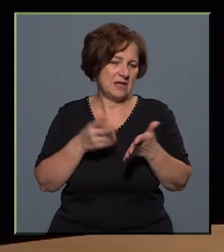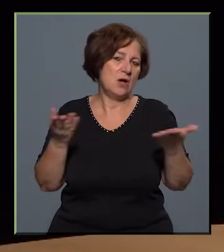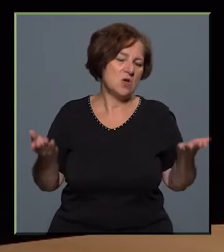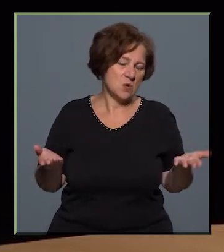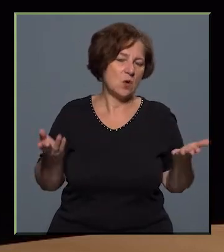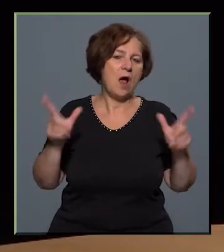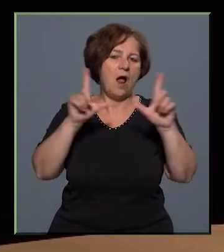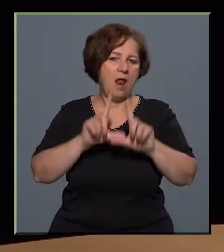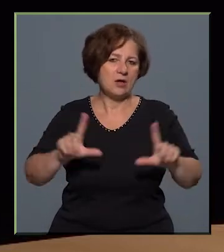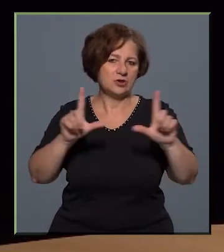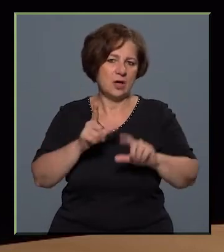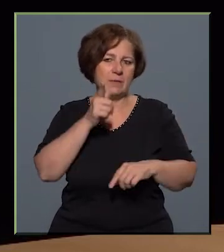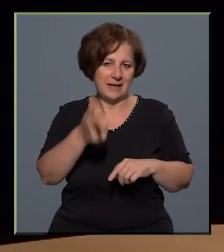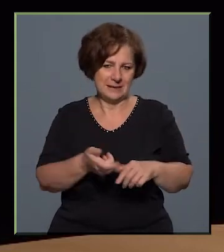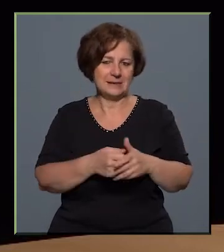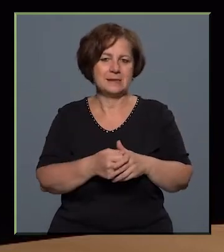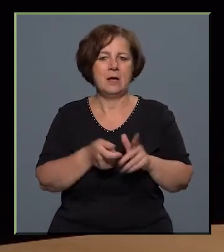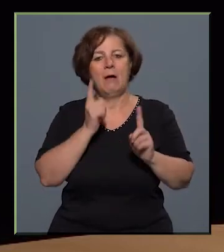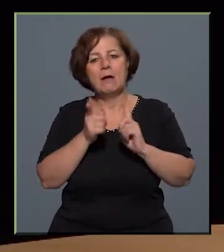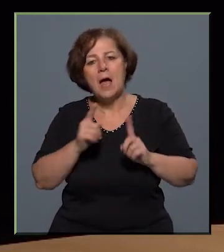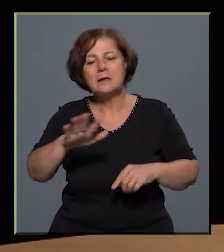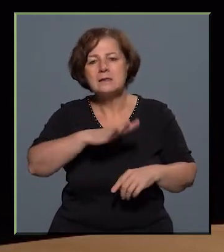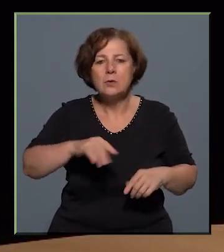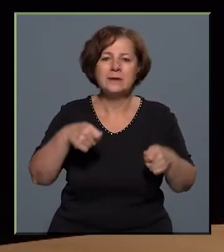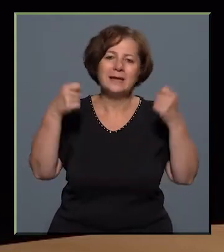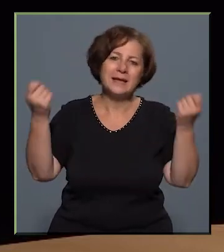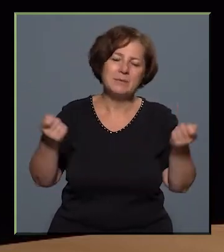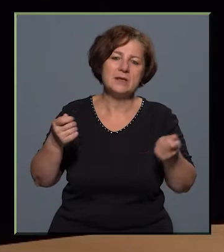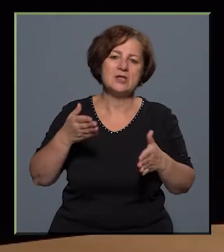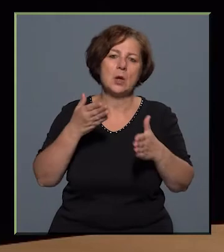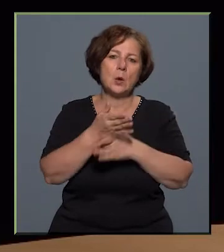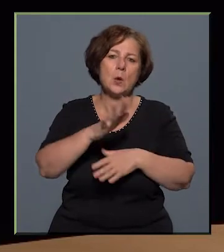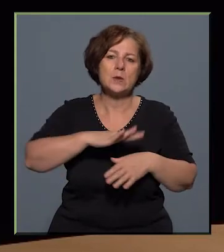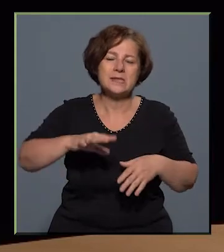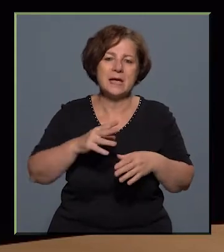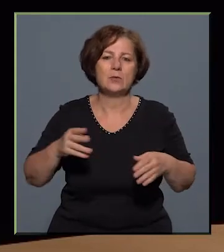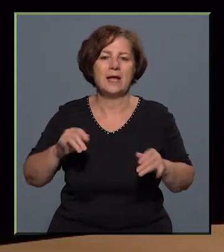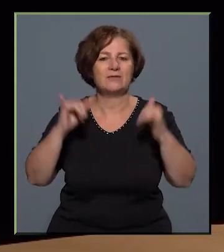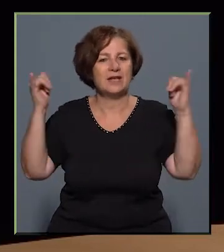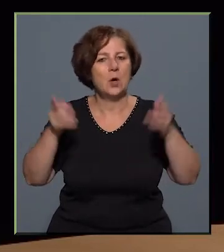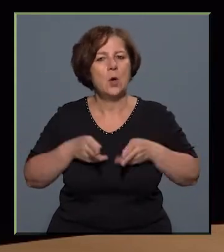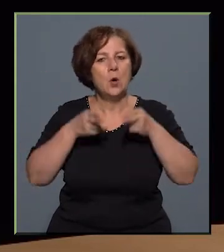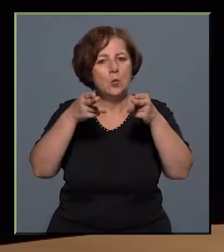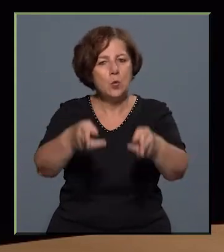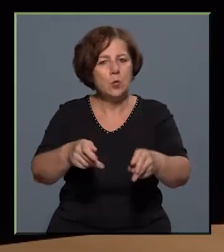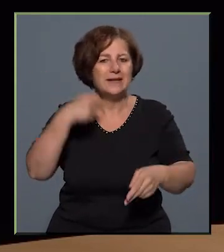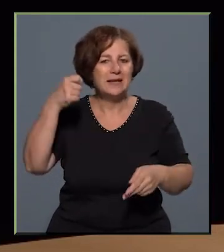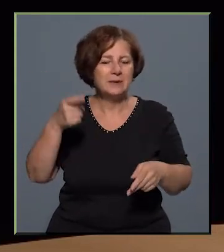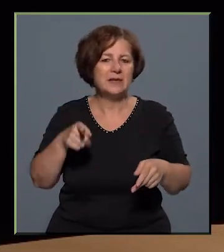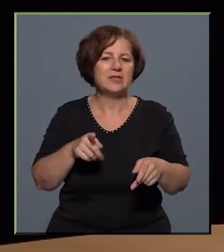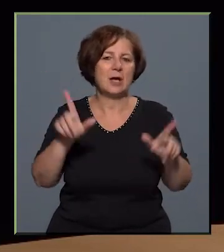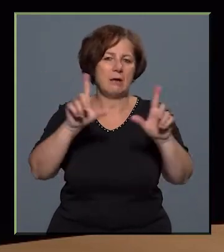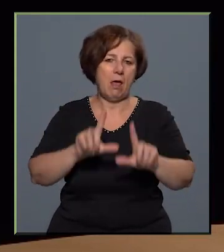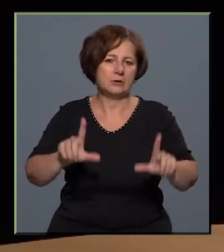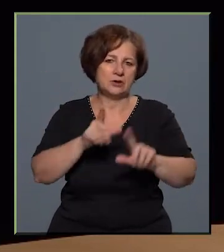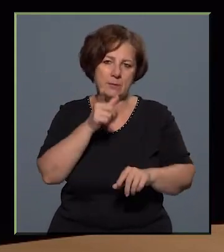azok lassulni fognak, tehát azok a játszótér építések, közteletfejlesztések, útépítések nem tudnak olyan ütemben folytatódni,